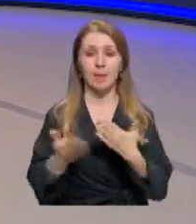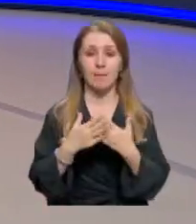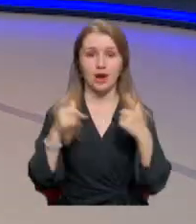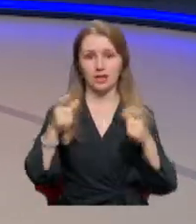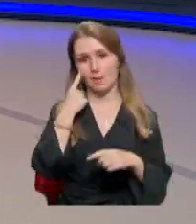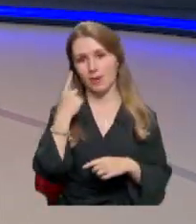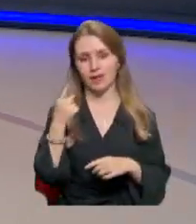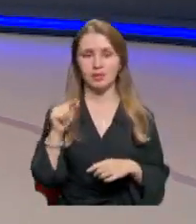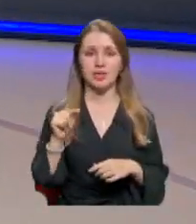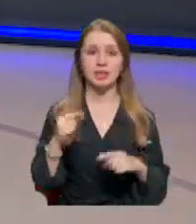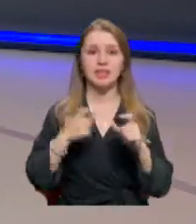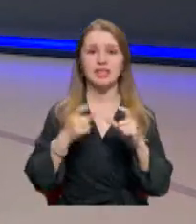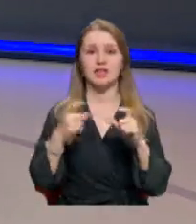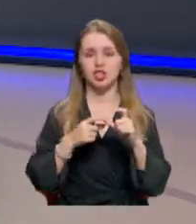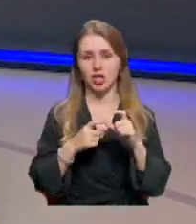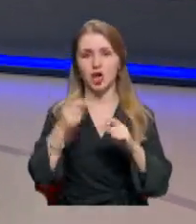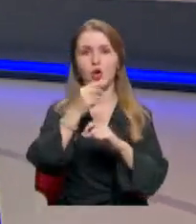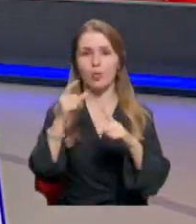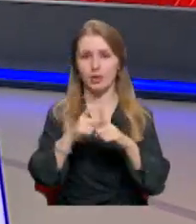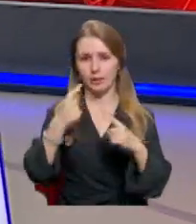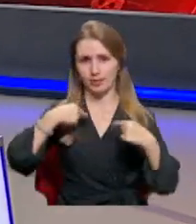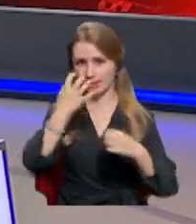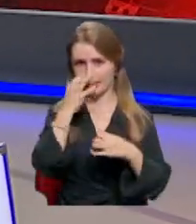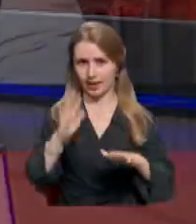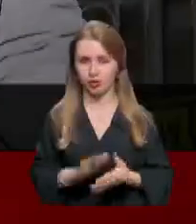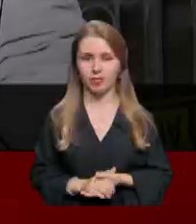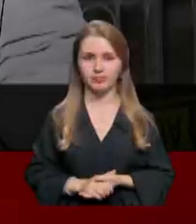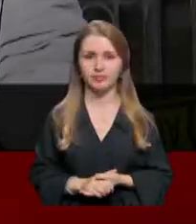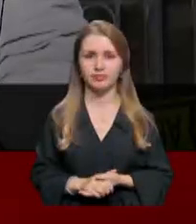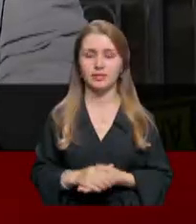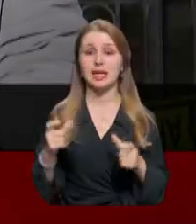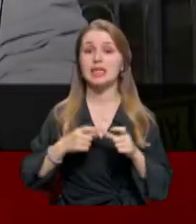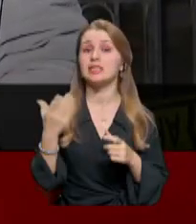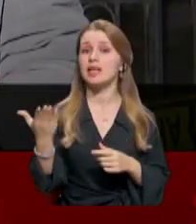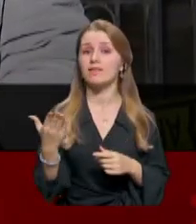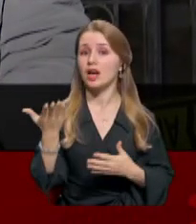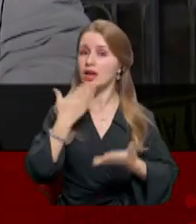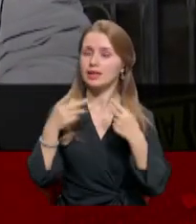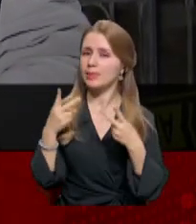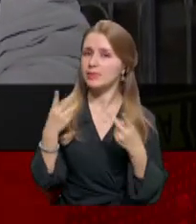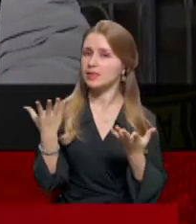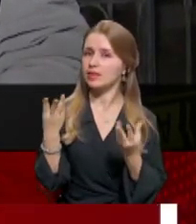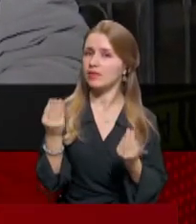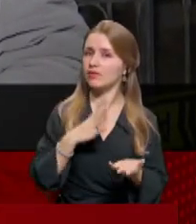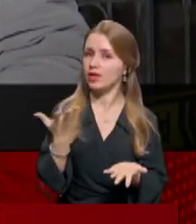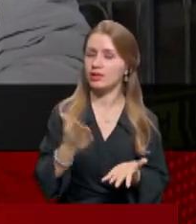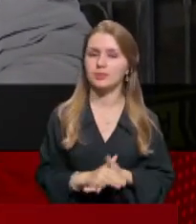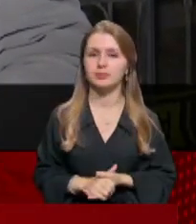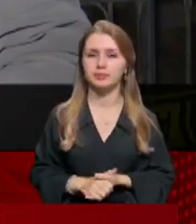Kahramanmaraş'a gidiyoruz şimdi de. Sevgi Şahin ve Ömür Dikmeh bizleri bekliyor. Sevgi, anlatabilir misin? Nedir orada son